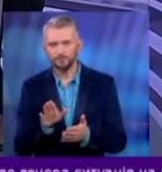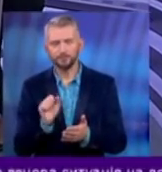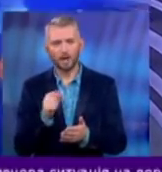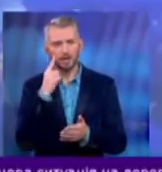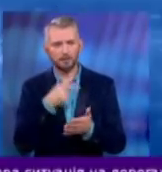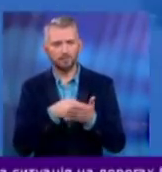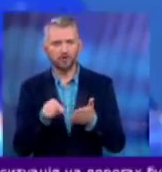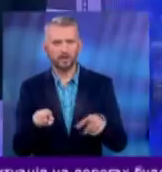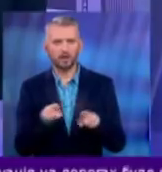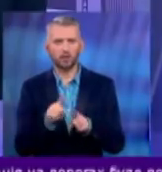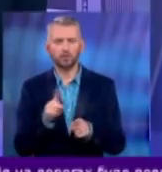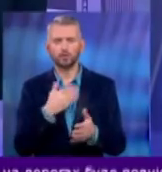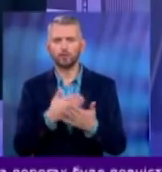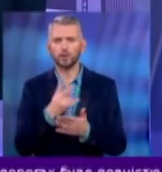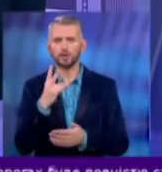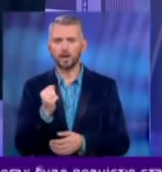замічання таке, що на...